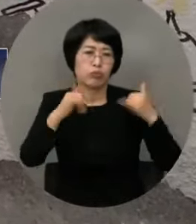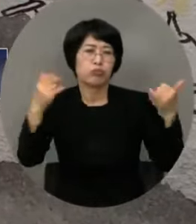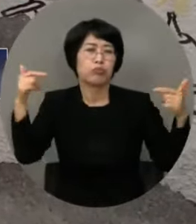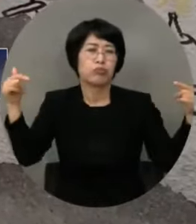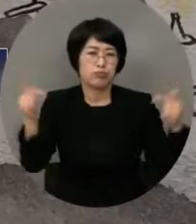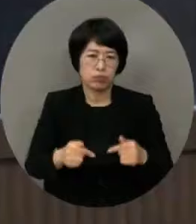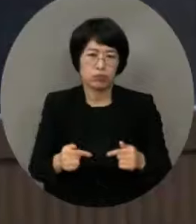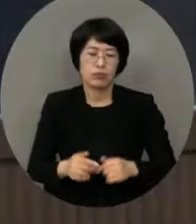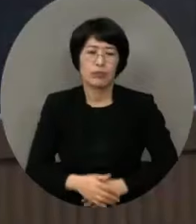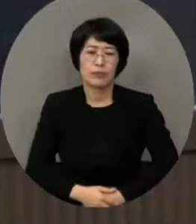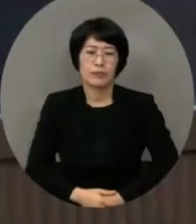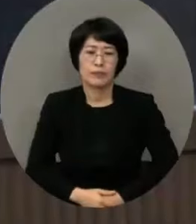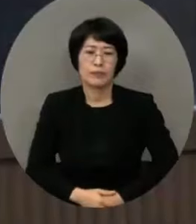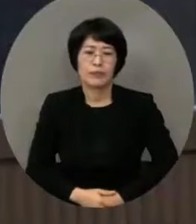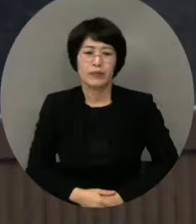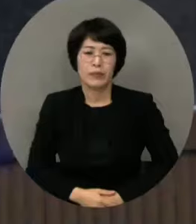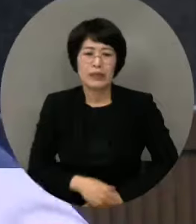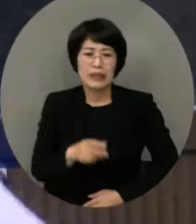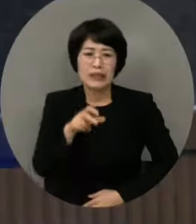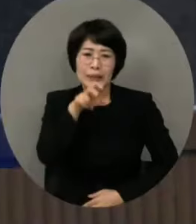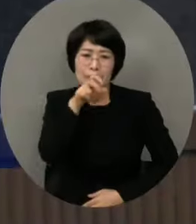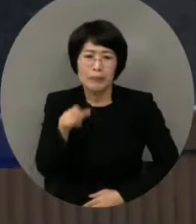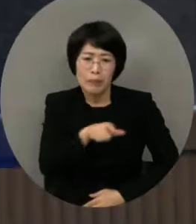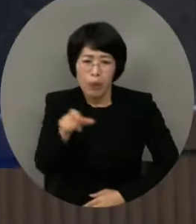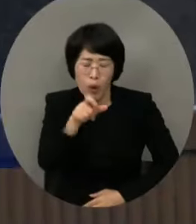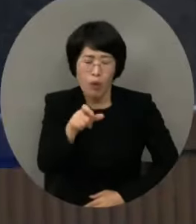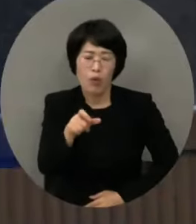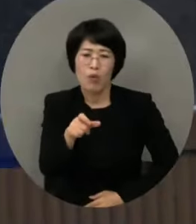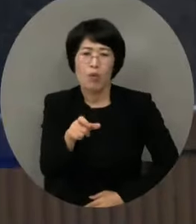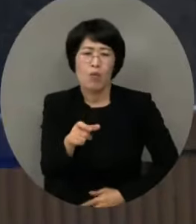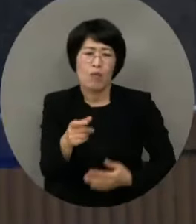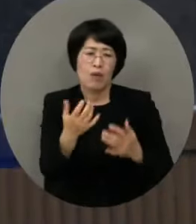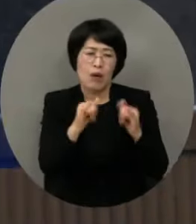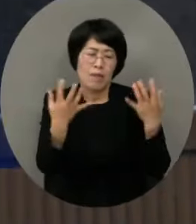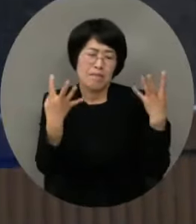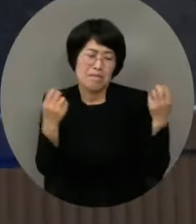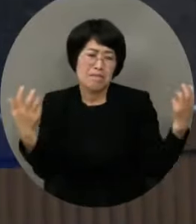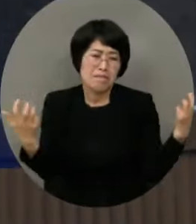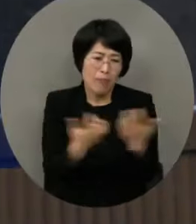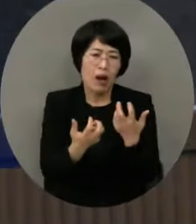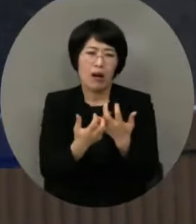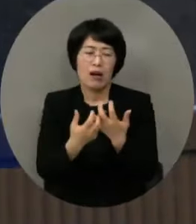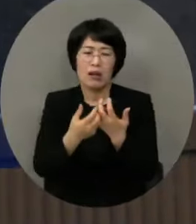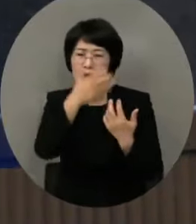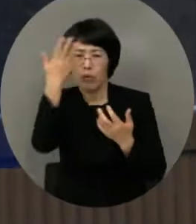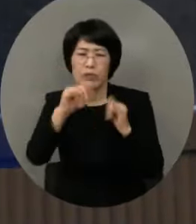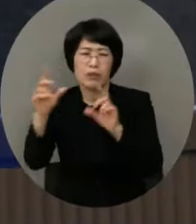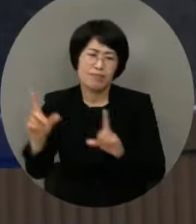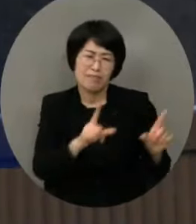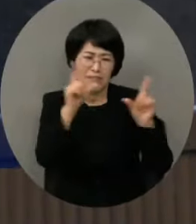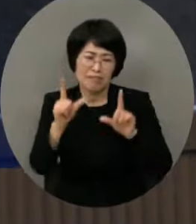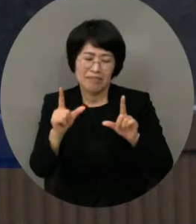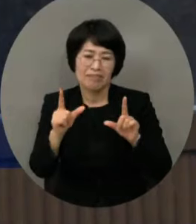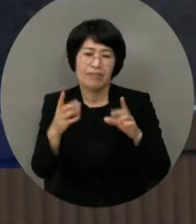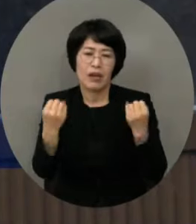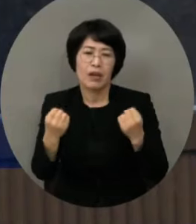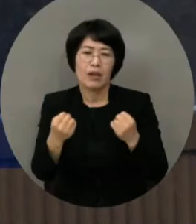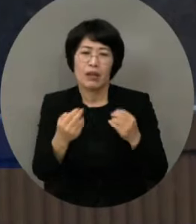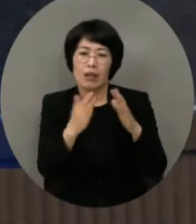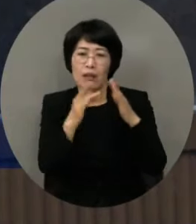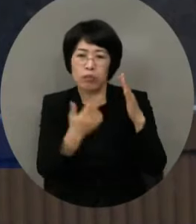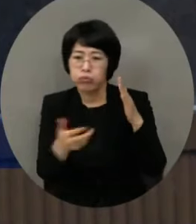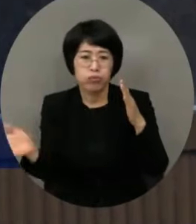겁니다. 일도 안 나고 골목이 없고 사람이 많았다 깨. 아, 젊은 사람 다 살았어, 다 살았어. 집이 아. 앞집 빈 집이